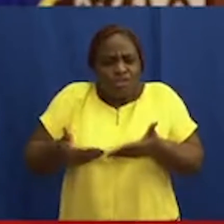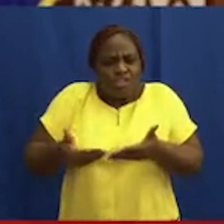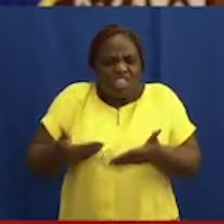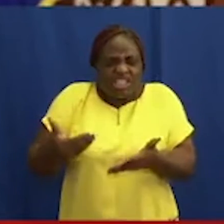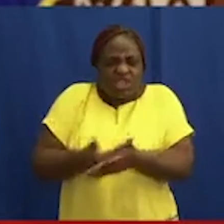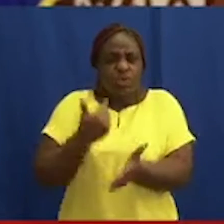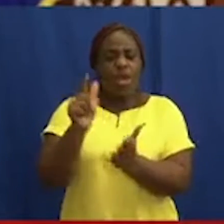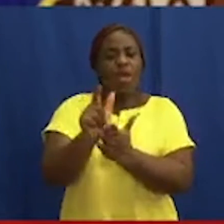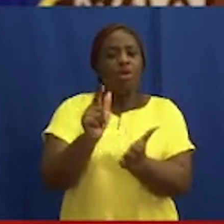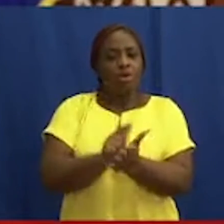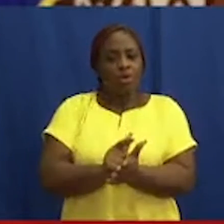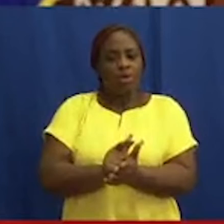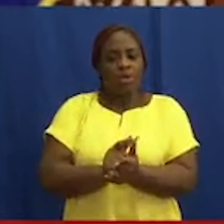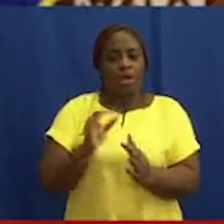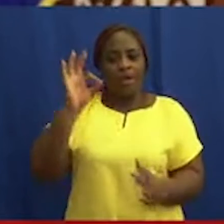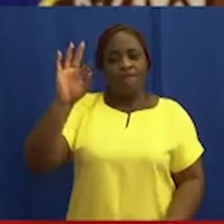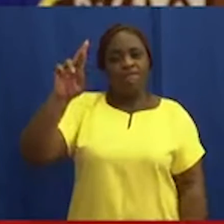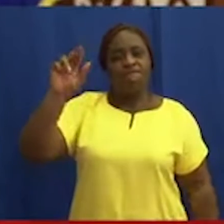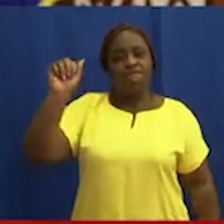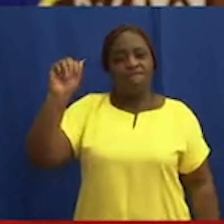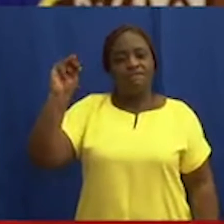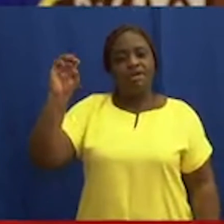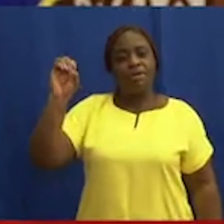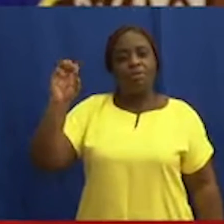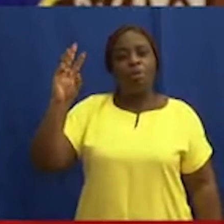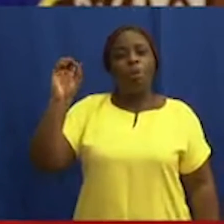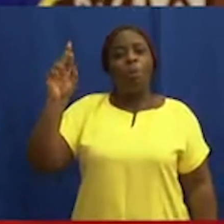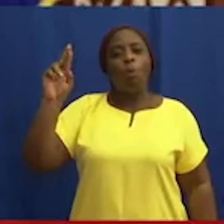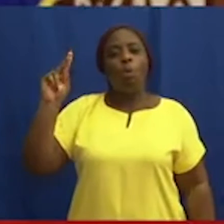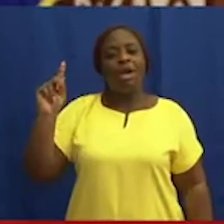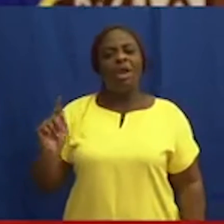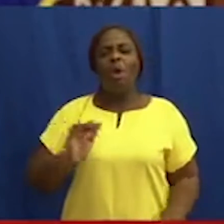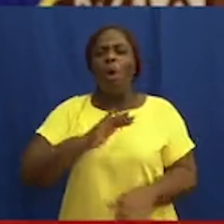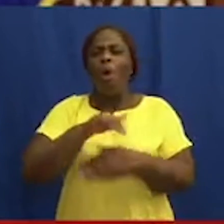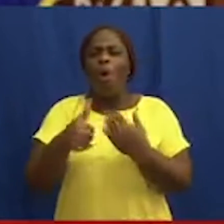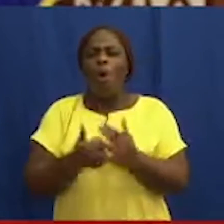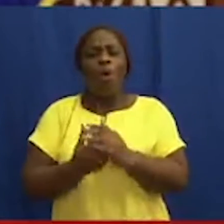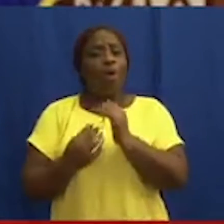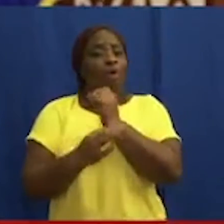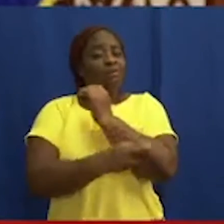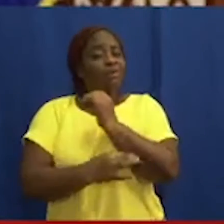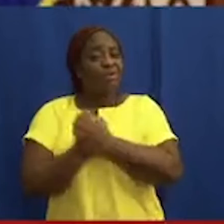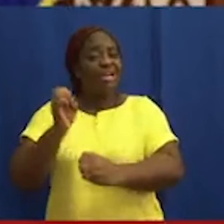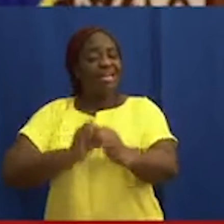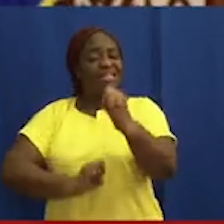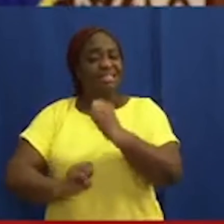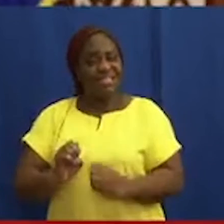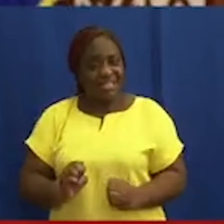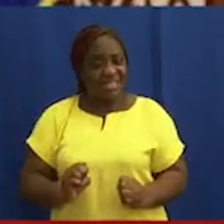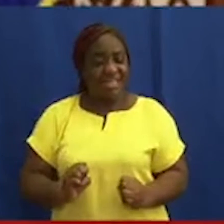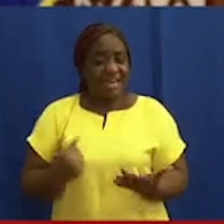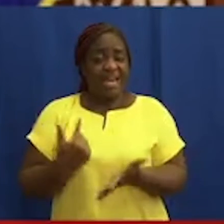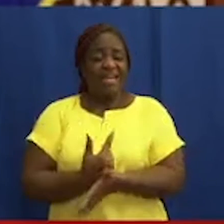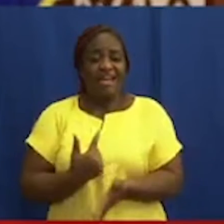matsalolin da muke fuskanta. Sannan kudade kuma za su rika shiga inda ya kamata su shiga wajen harkar banki da